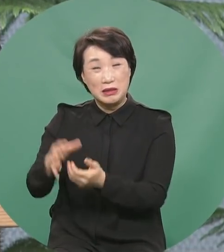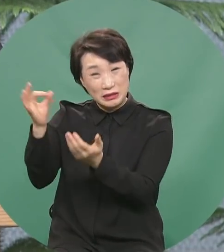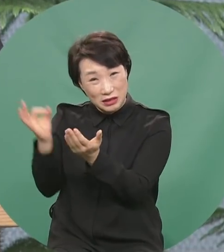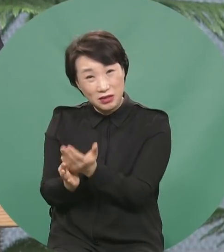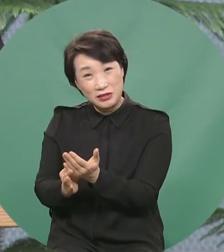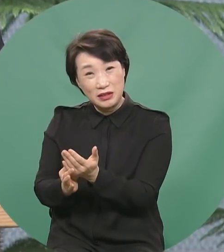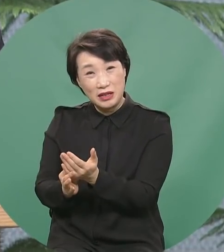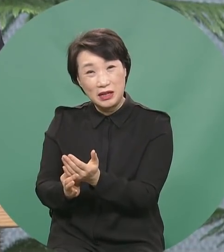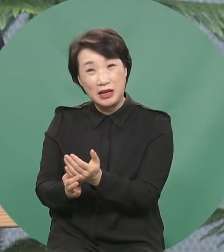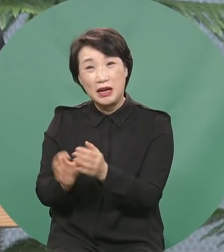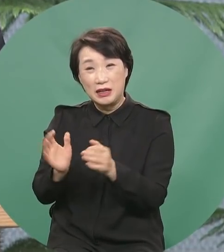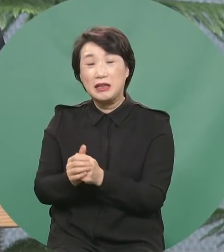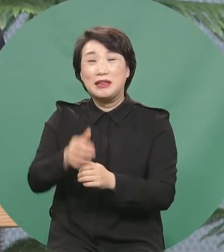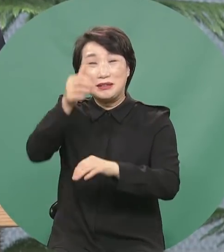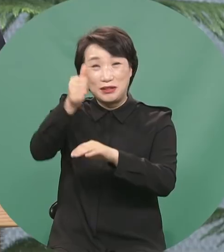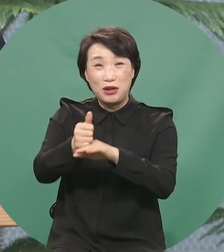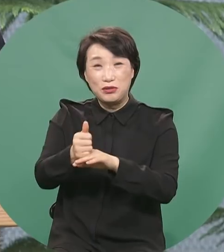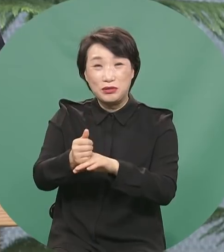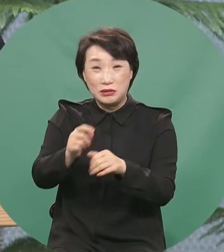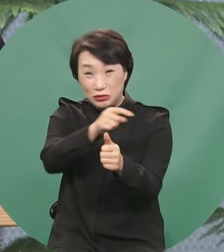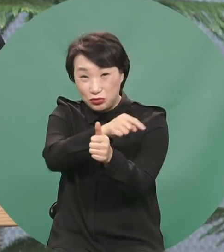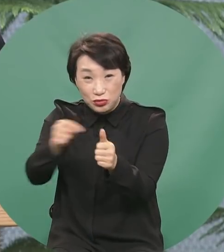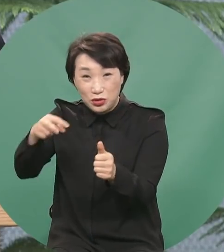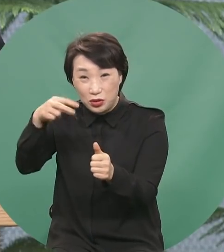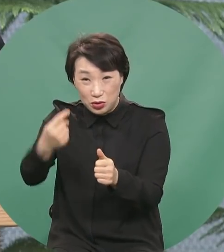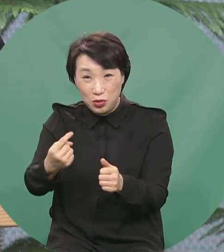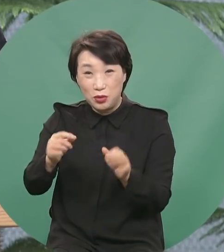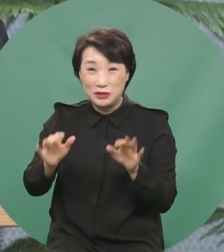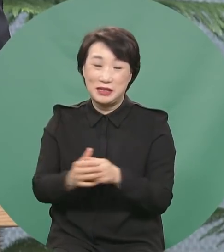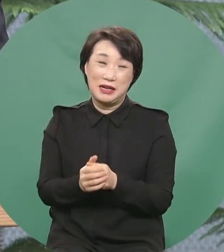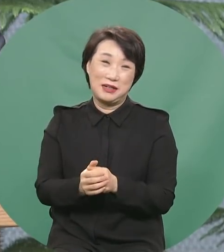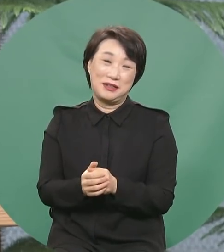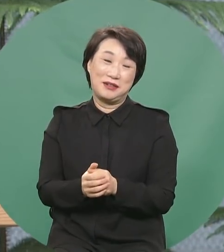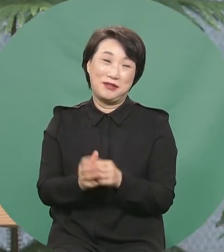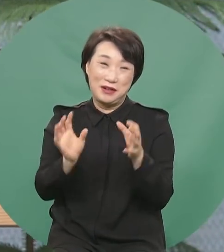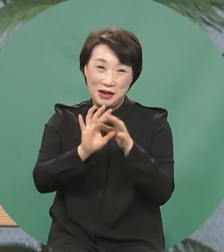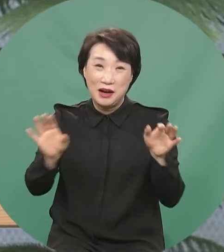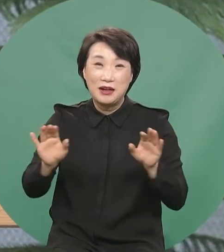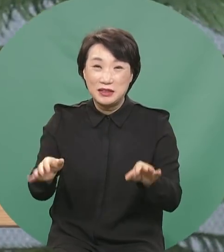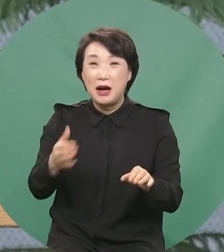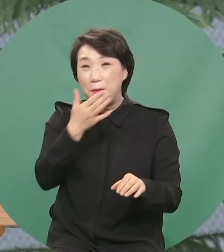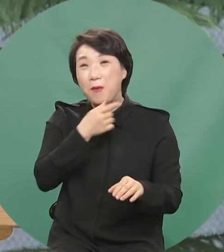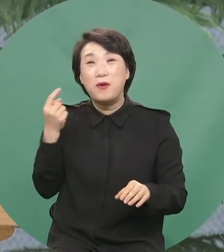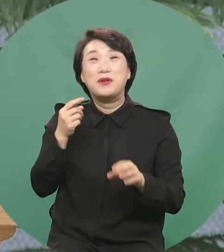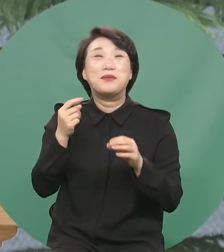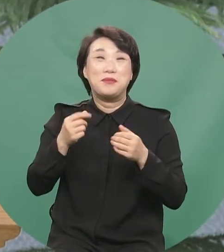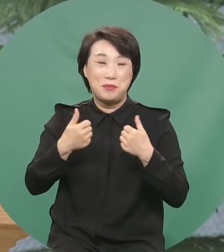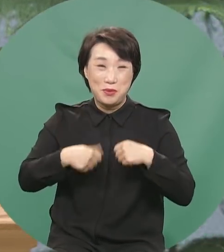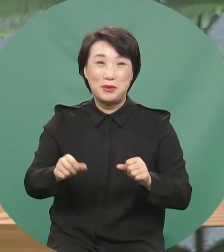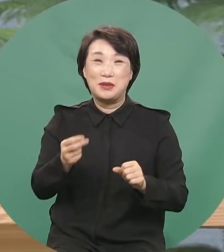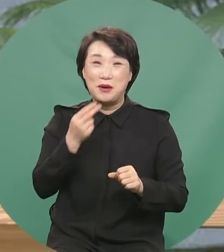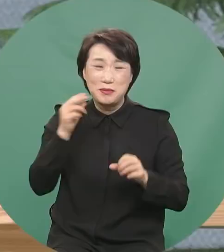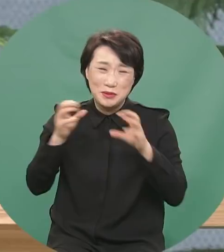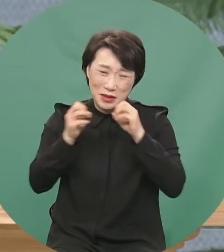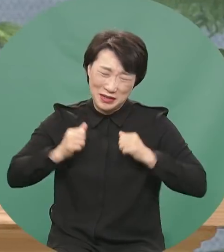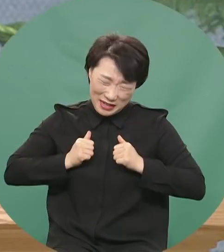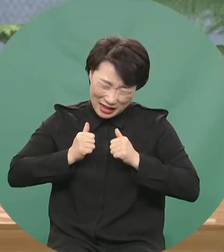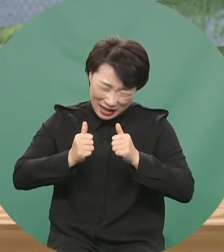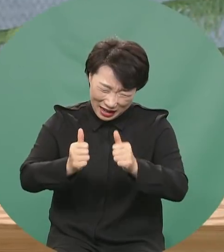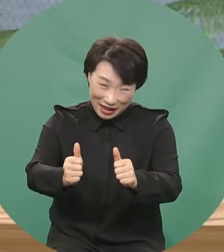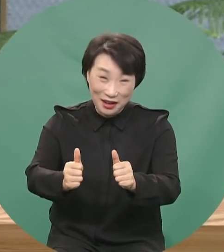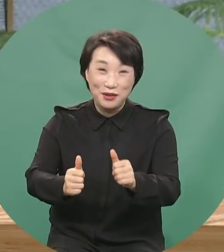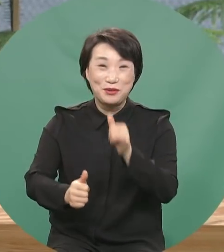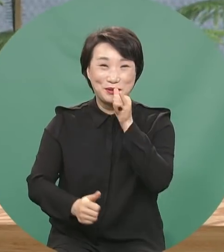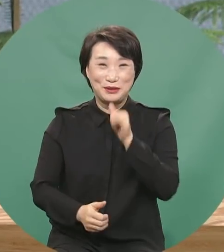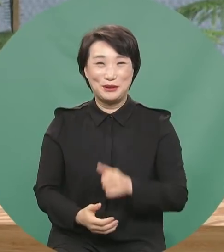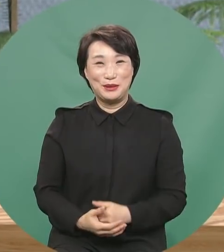침대받아도 결국 죽임을 당할 때까지 포기하지 아니하고 이 복음을